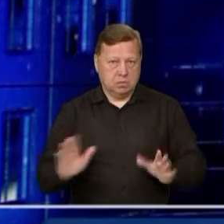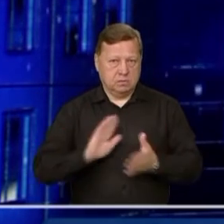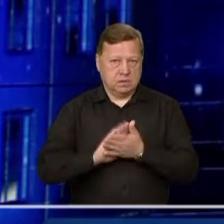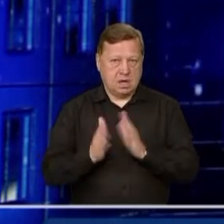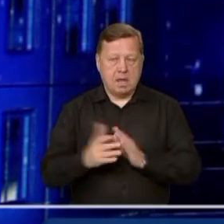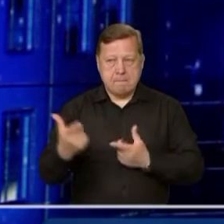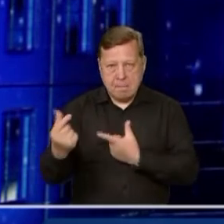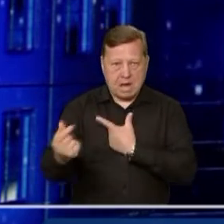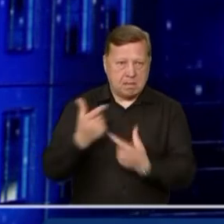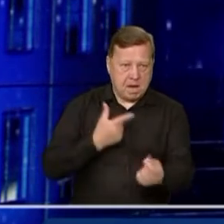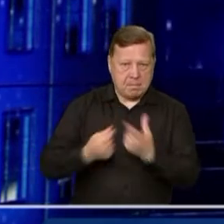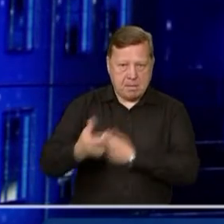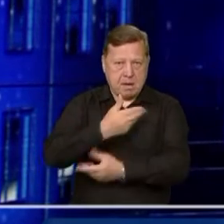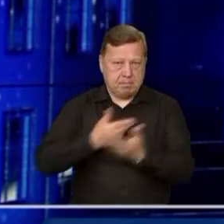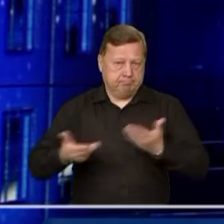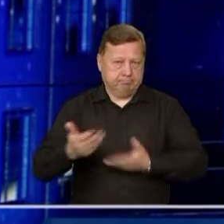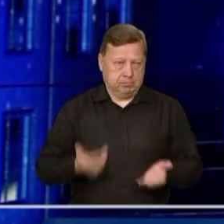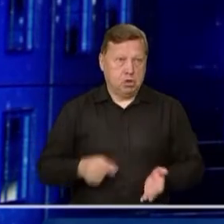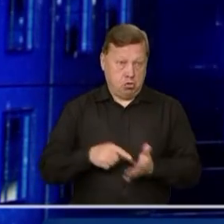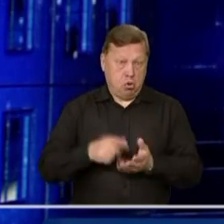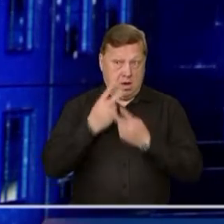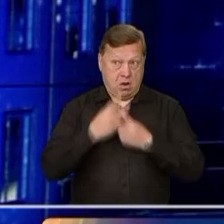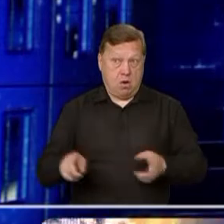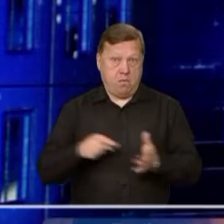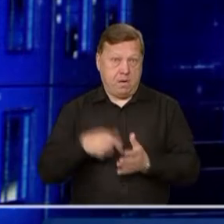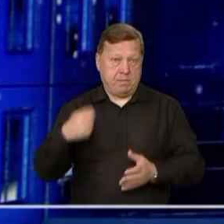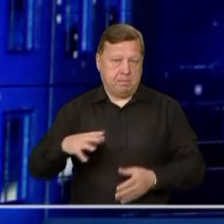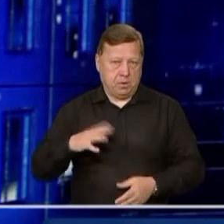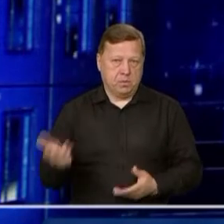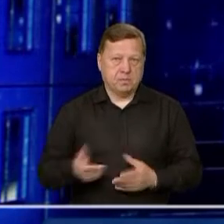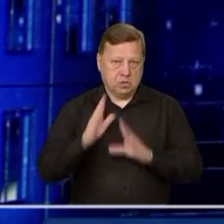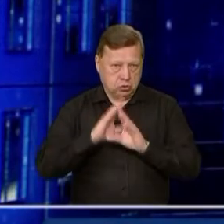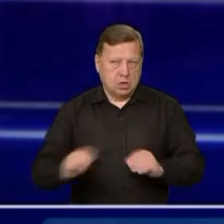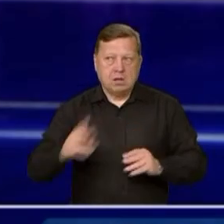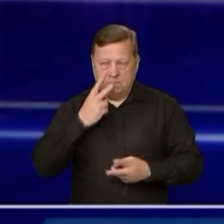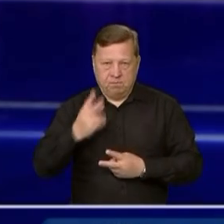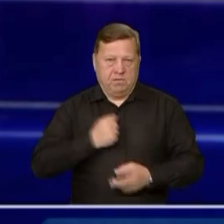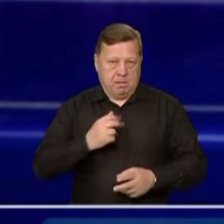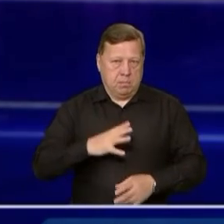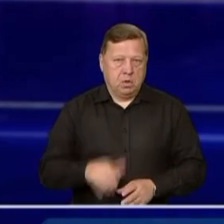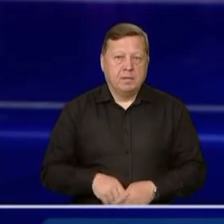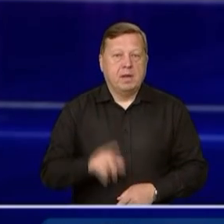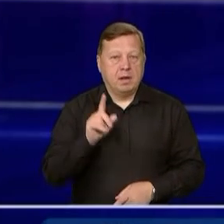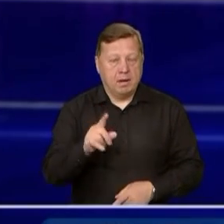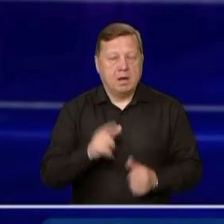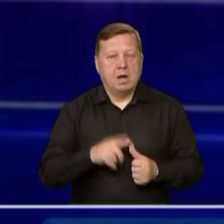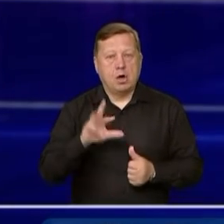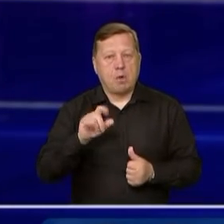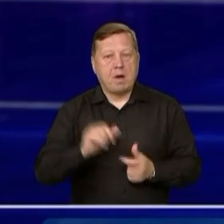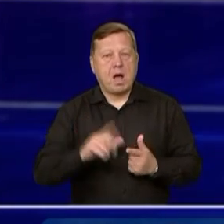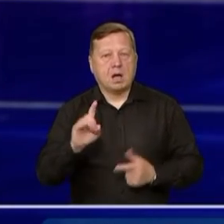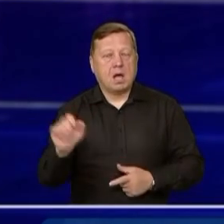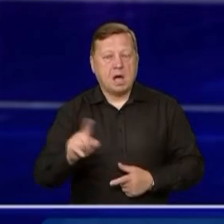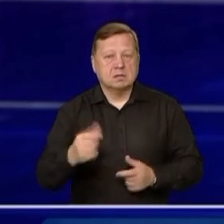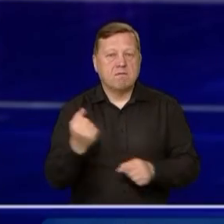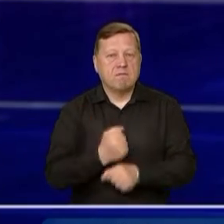traktować po partnersku. Ta wizyta była przejawem tego. Zresztą ten szacunek był widoczny z obu stron. A jeśli chodzi o surowce energetyczne, bo to jest dla nas